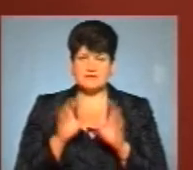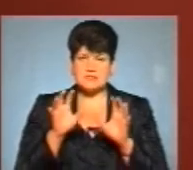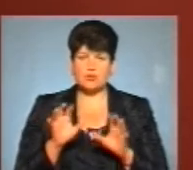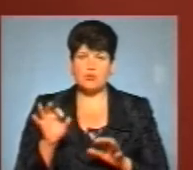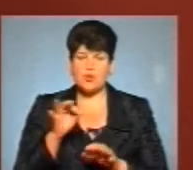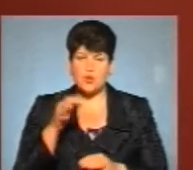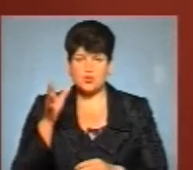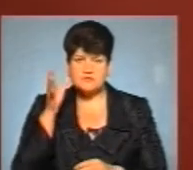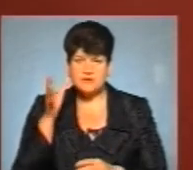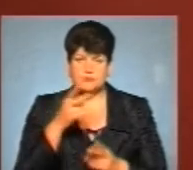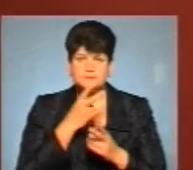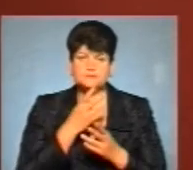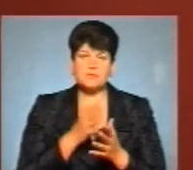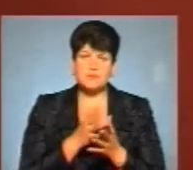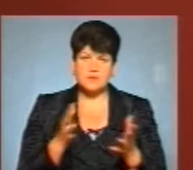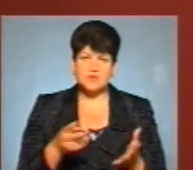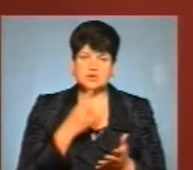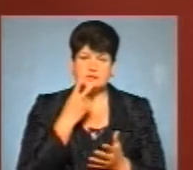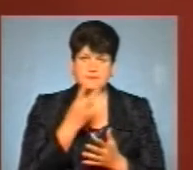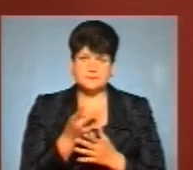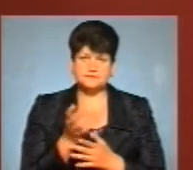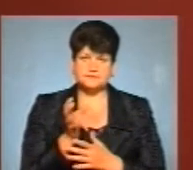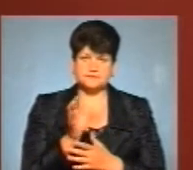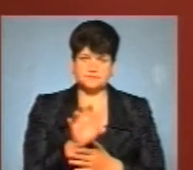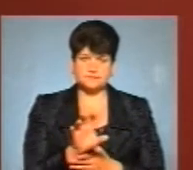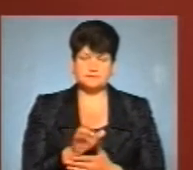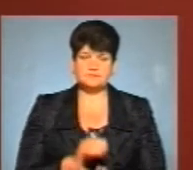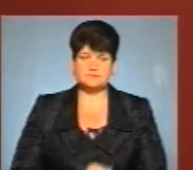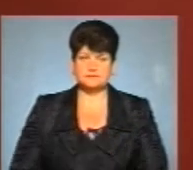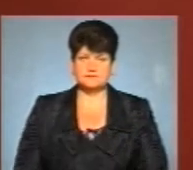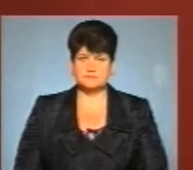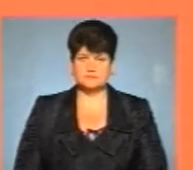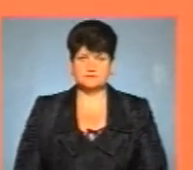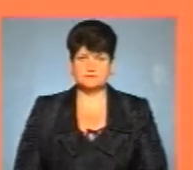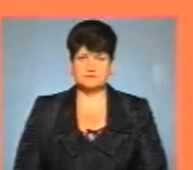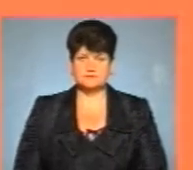освіту. Більше дивіться у сюжеті моєї колеги Діани Ярошенко.